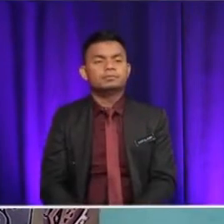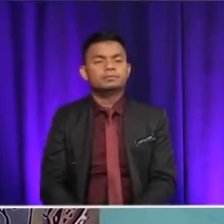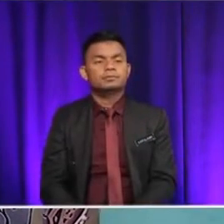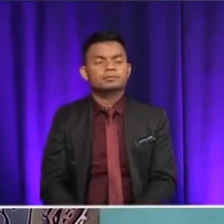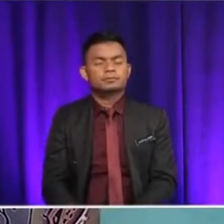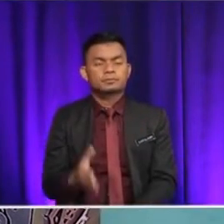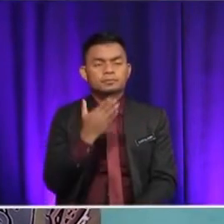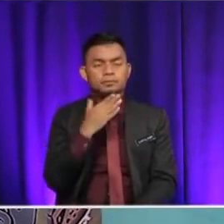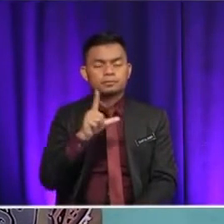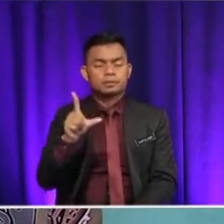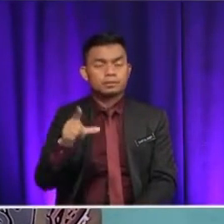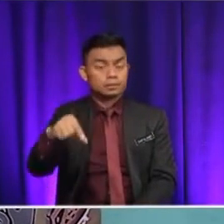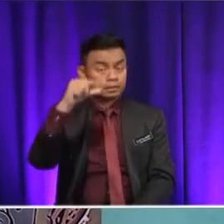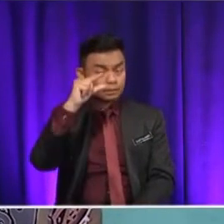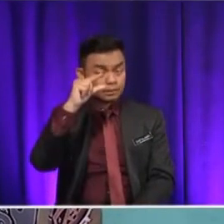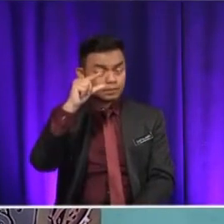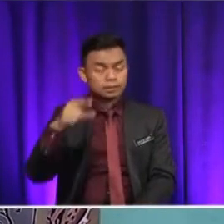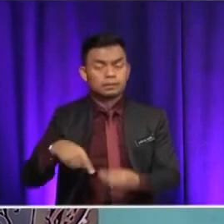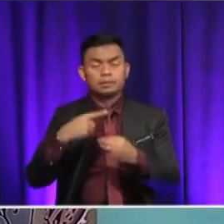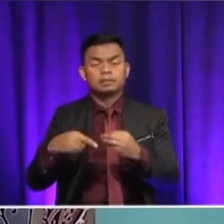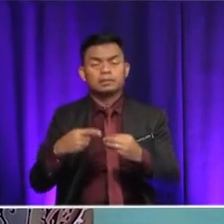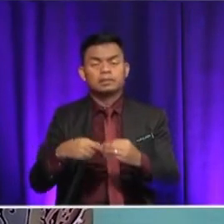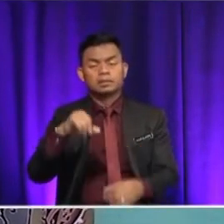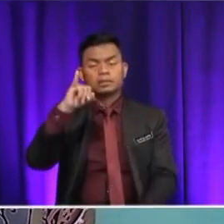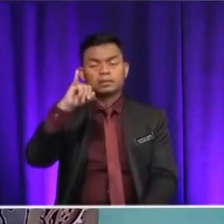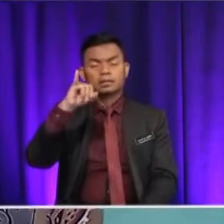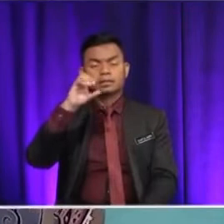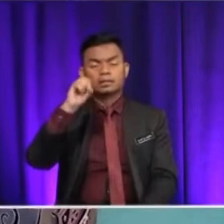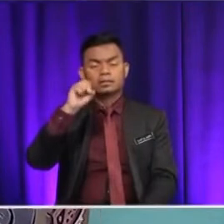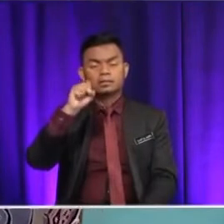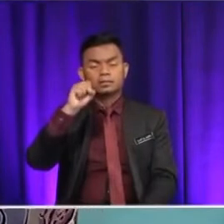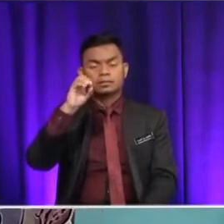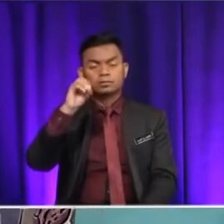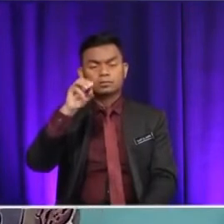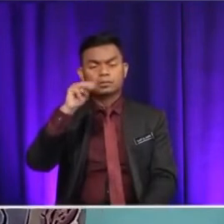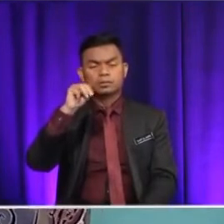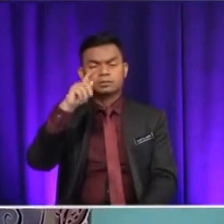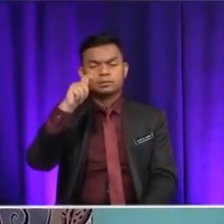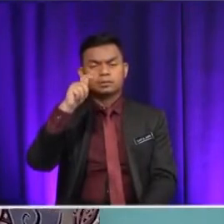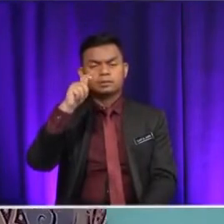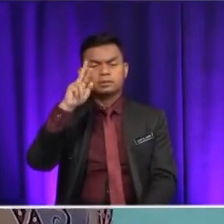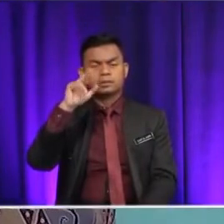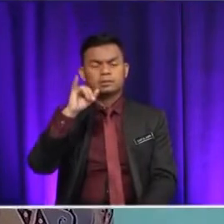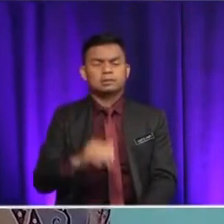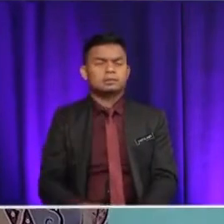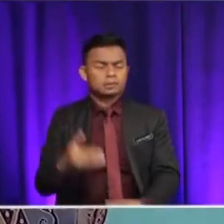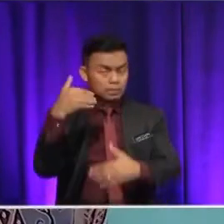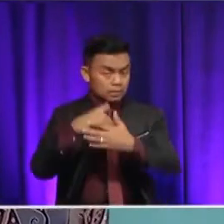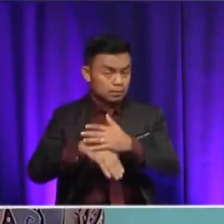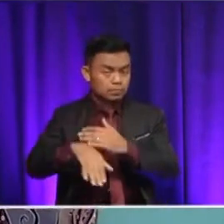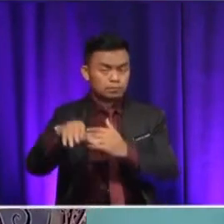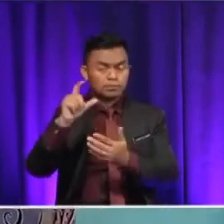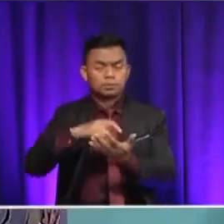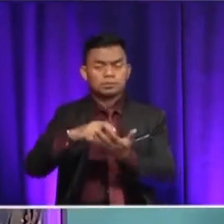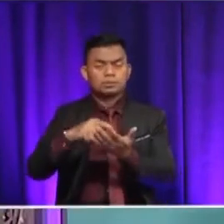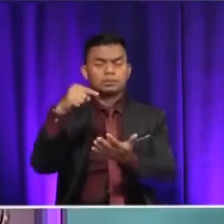Okey, cerita sikit mengenai lukisan isometri tadi ada 3 kat sini, sebab bila dalam soalan lukisan perpaipan ni